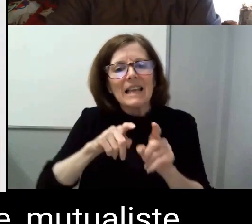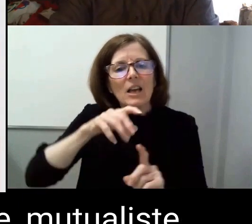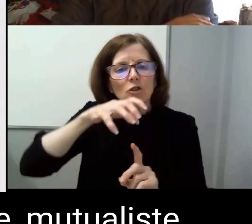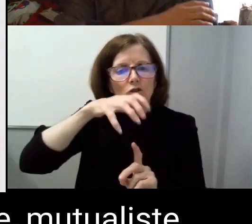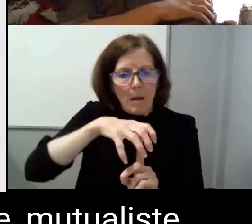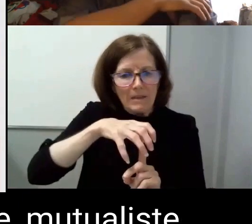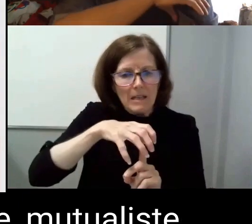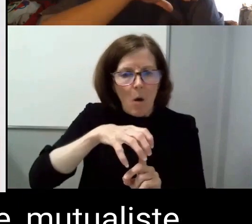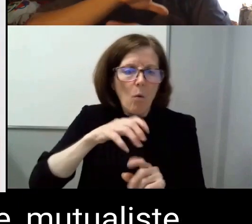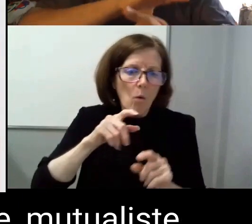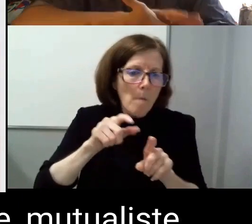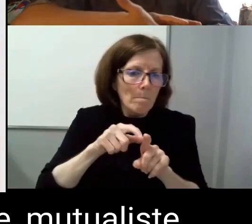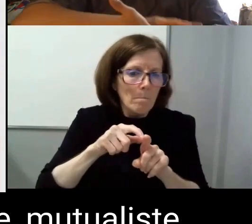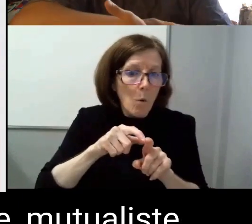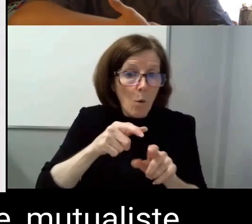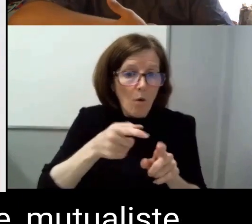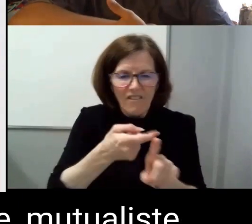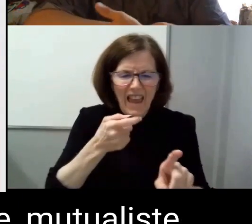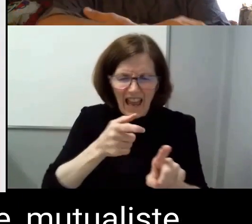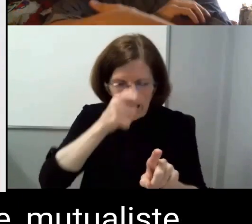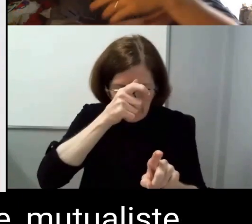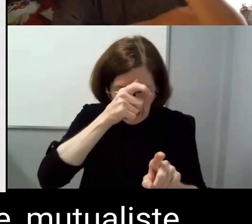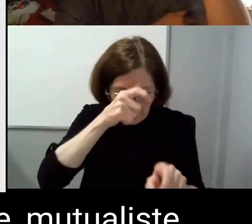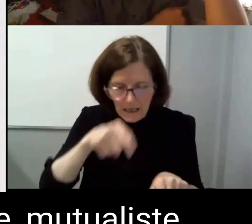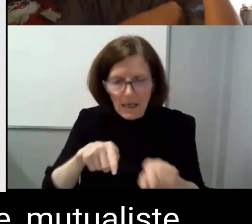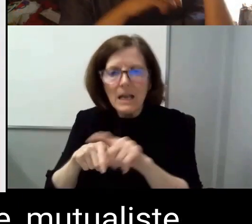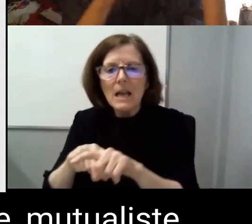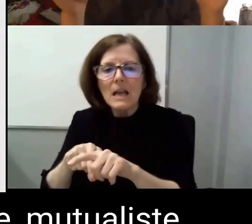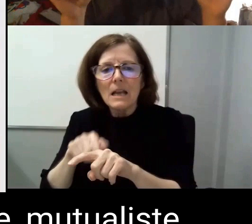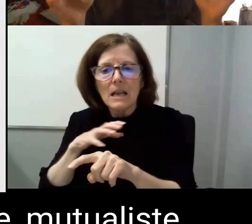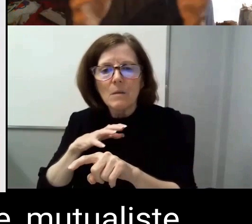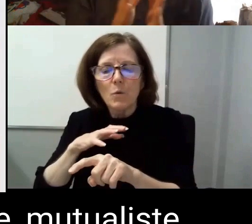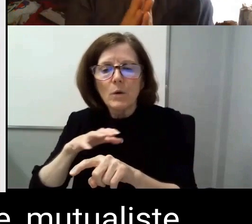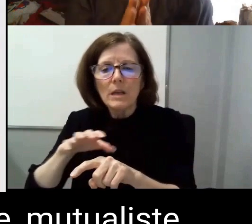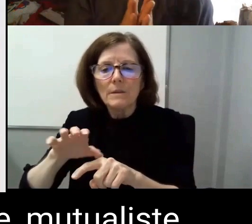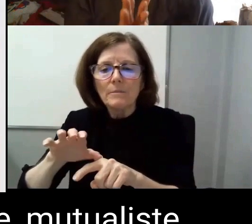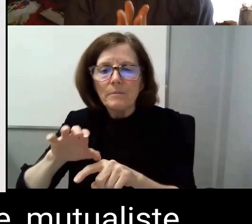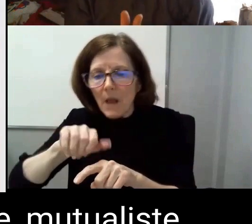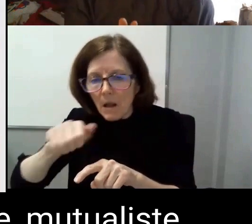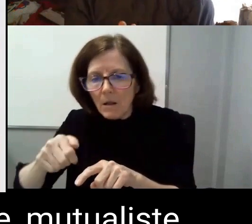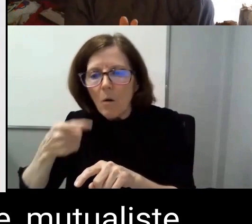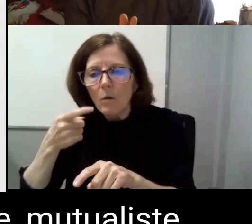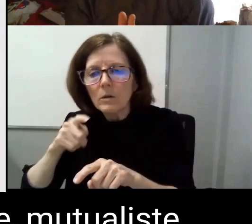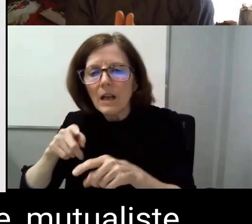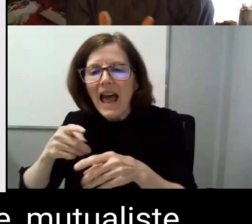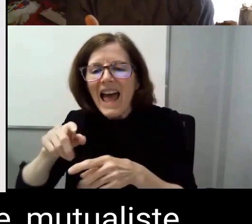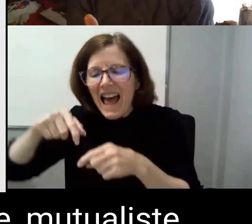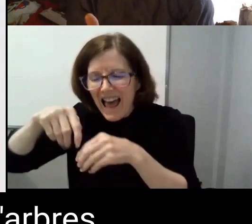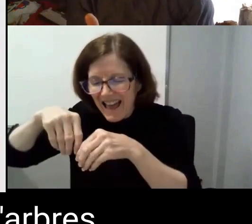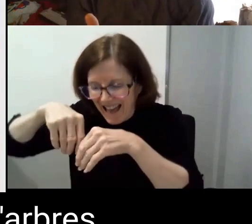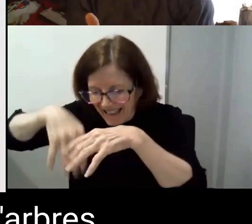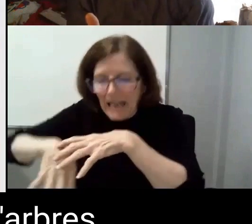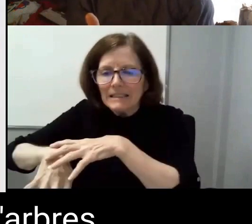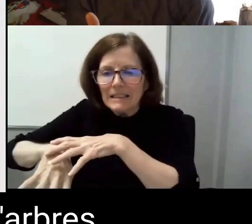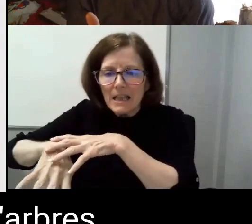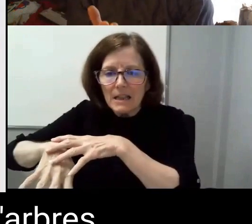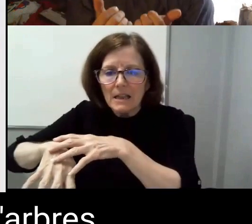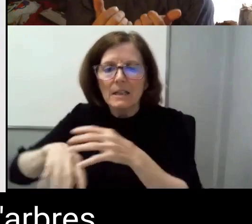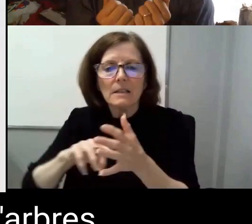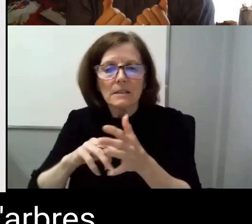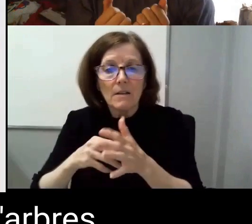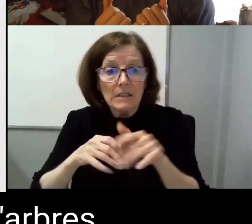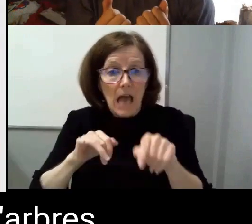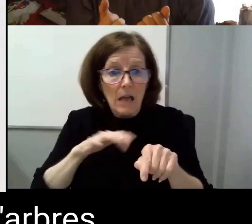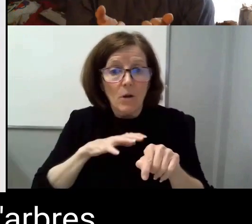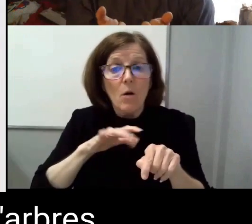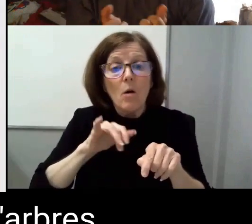c'est la relation symbiotique ou mutualiste là, la plus intime qu'on connaisse, où en fait les racines de